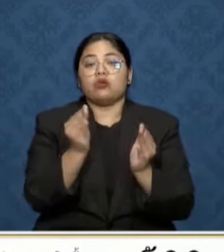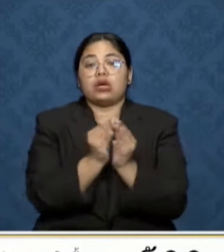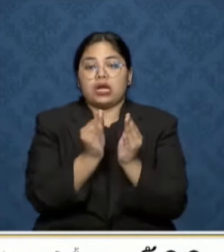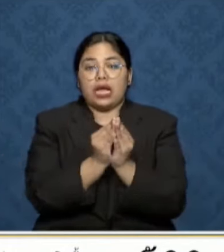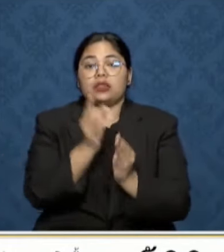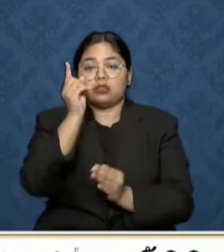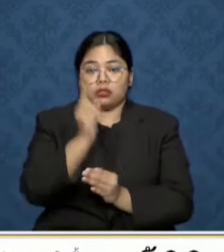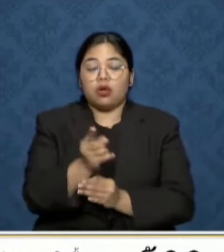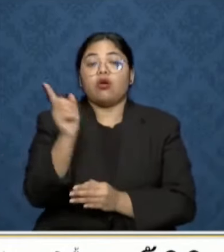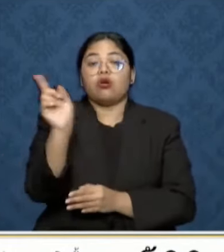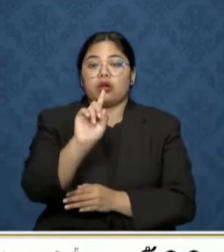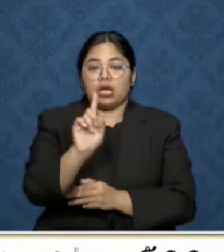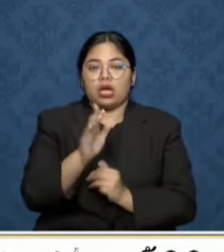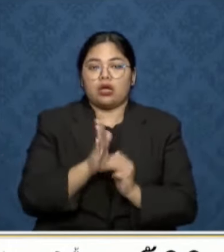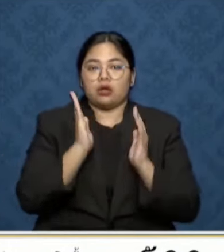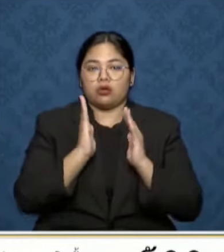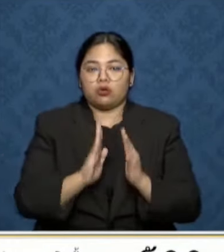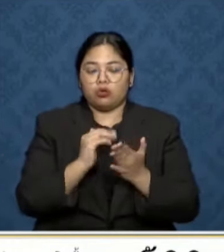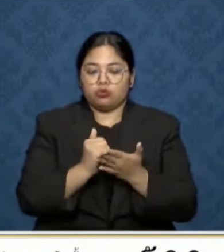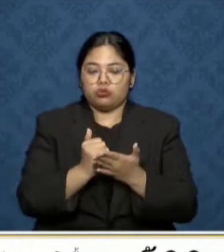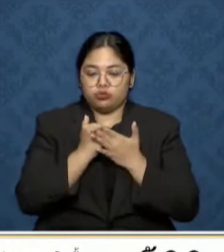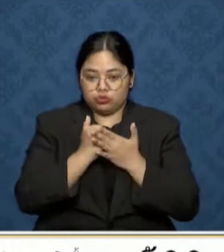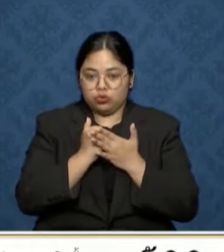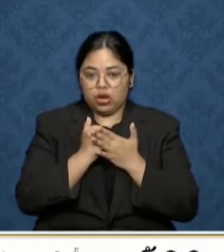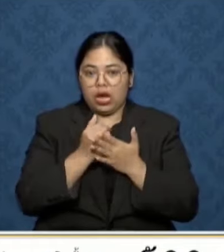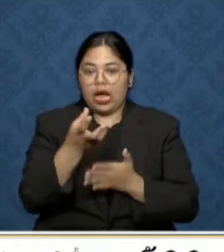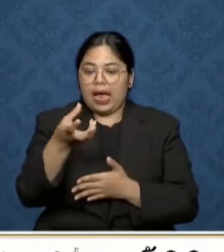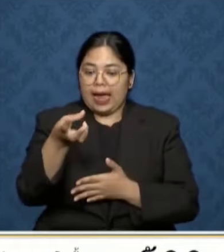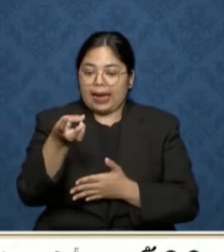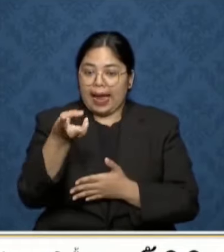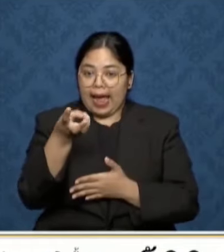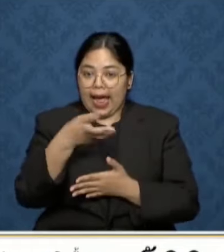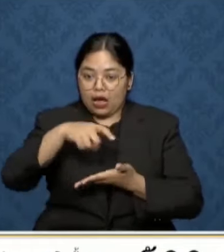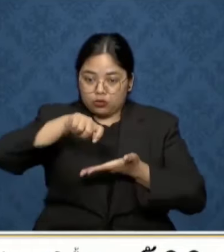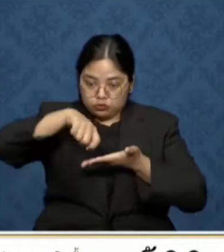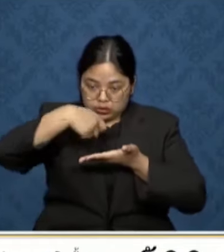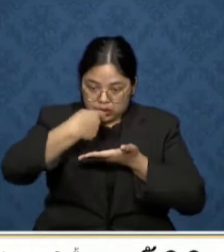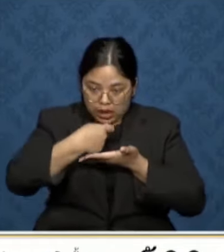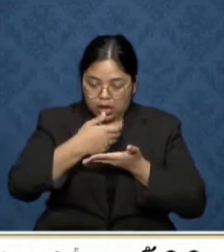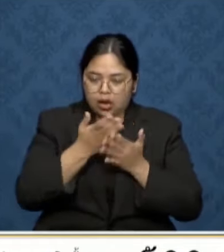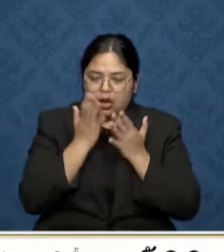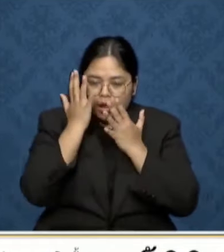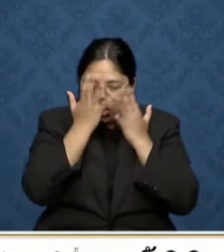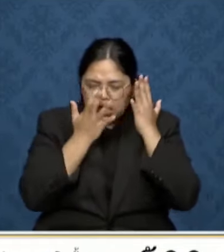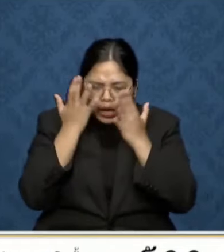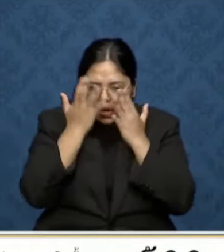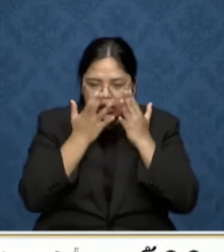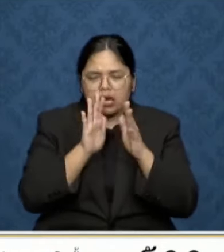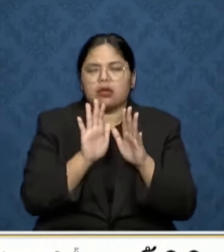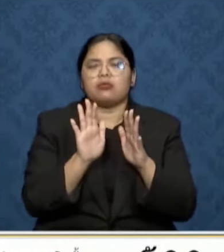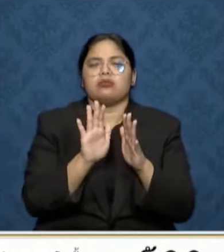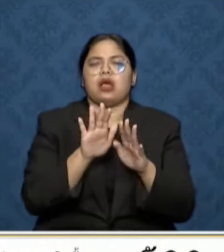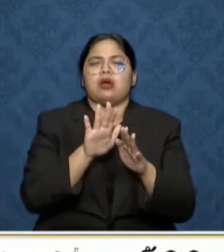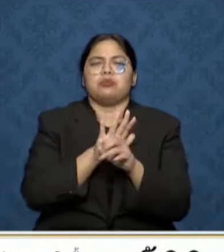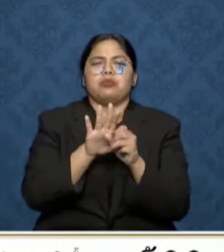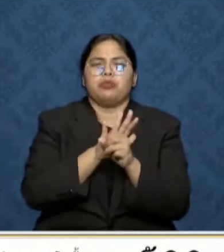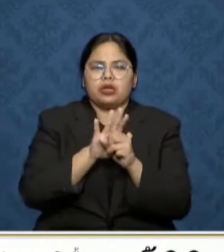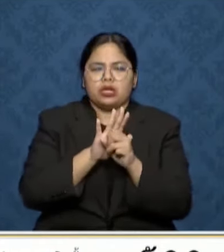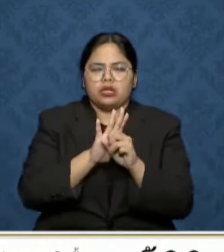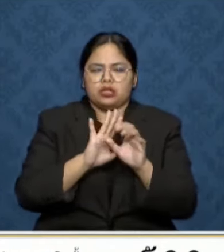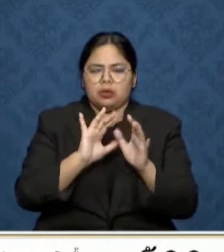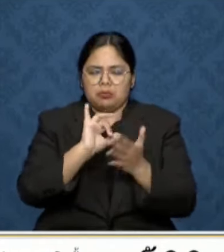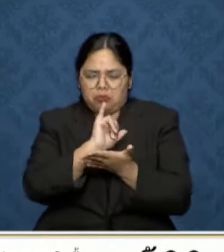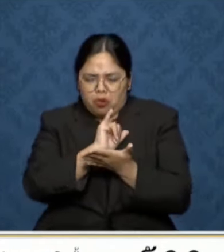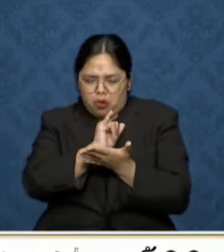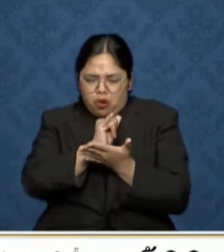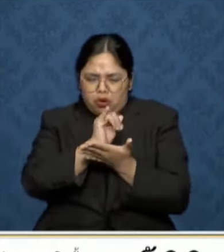มตประมาณครั ค ต้มคนช่วยตักข้าวตัเไม่ได้นะ ลางหนาเองพอได้แต่ลกจที่ood né Asked 2 คนช่